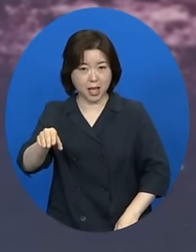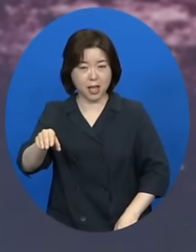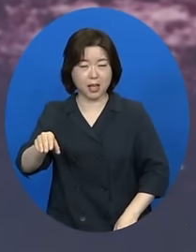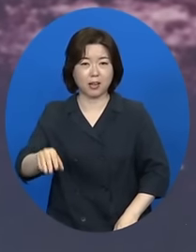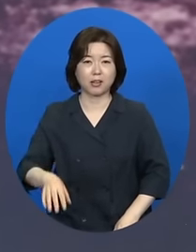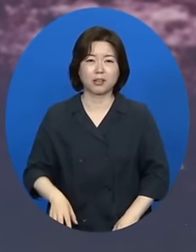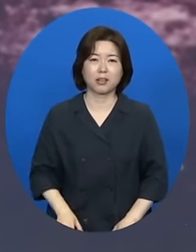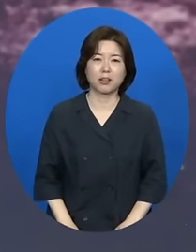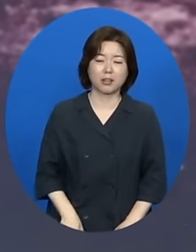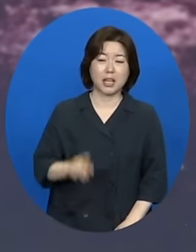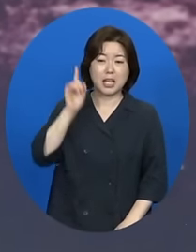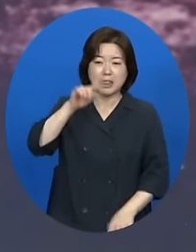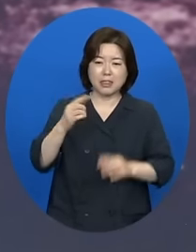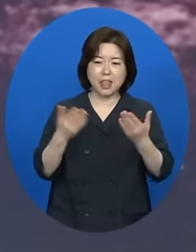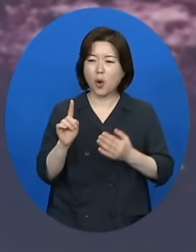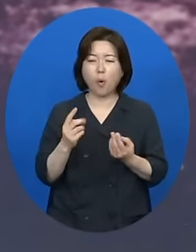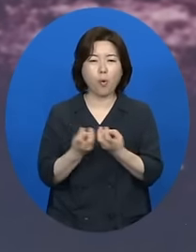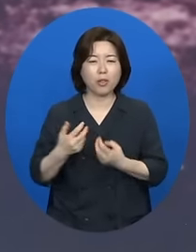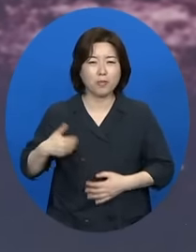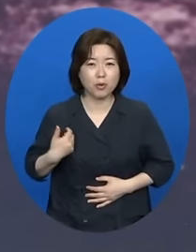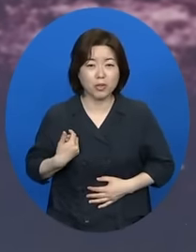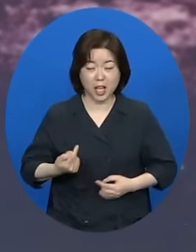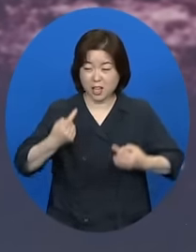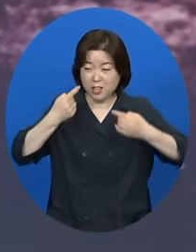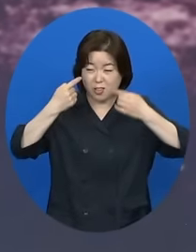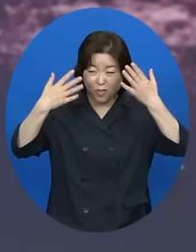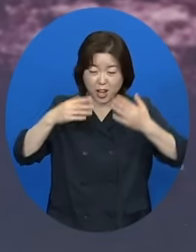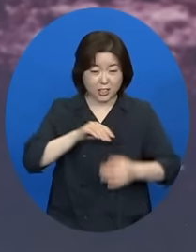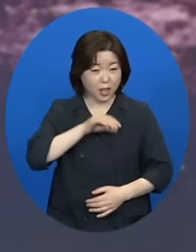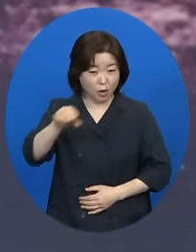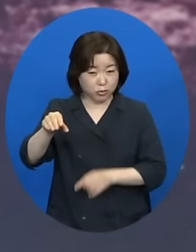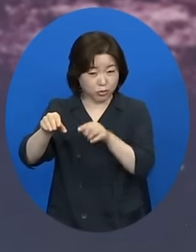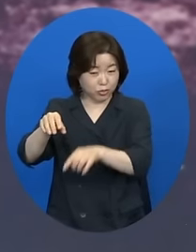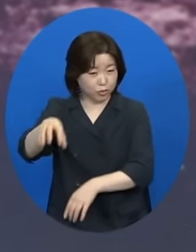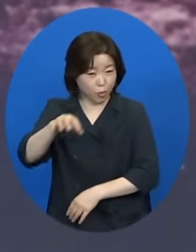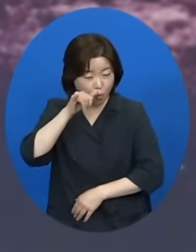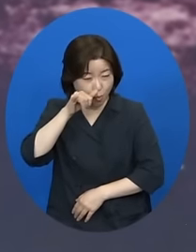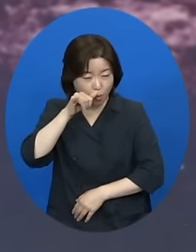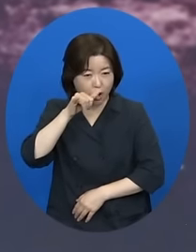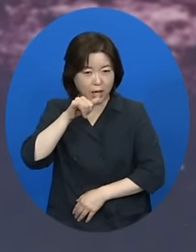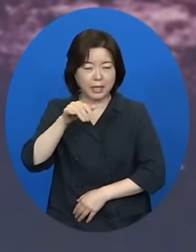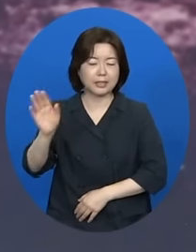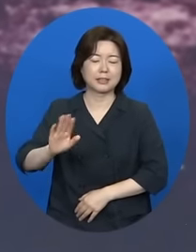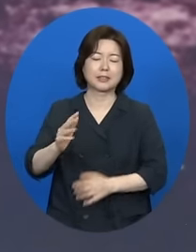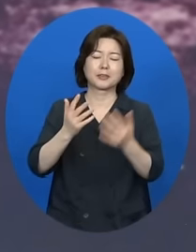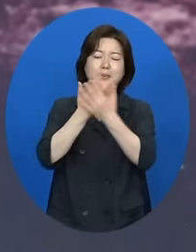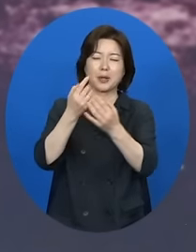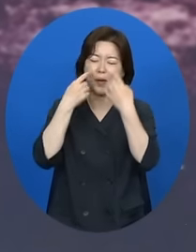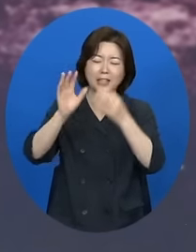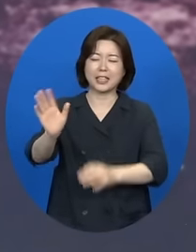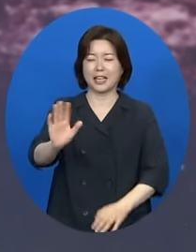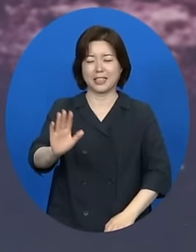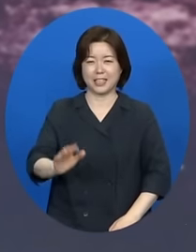우리가 내일 일이 어떻게 될지도 모르는데 확실한 투자처가 되게 확실하지 않습니다.